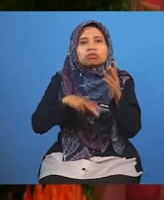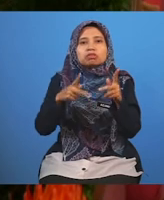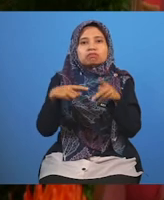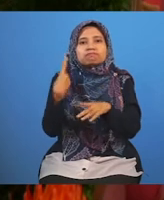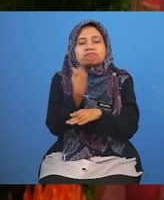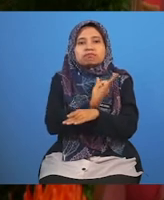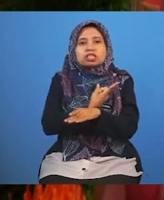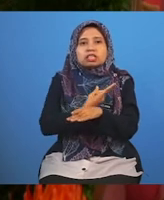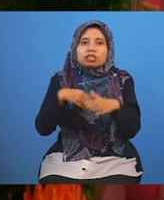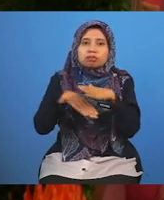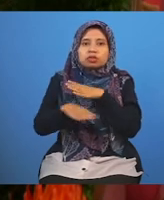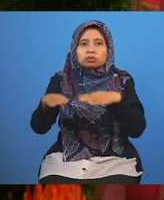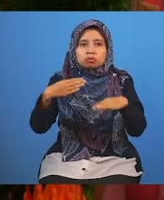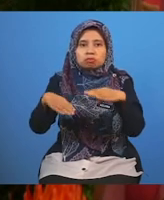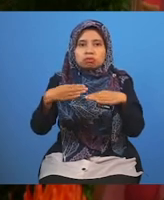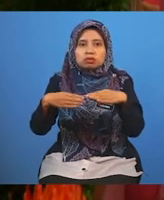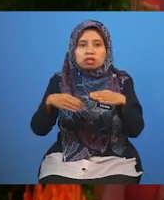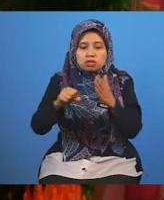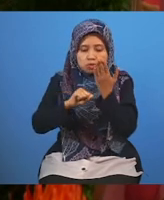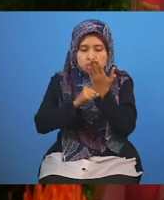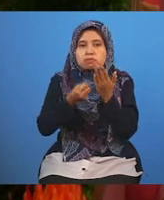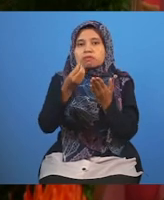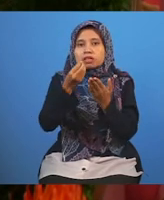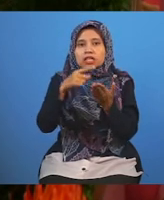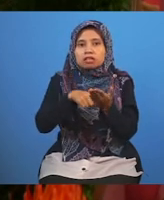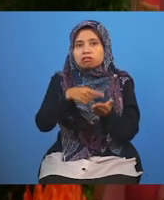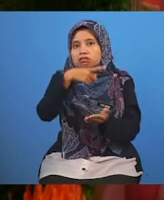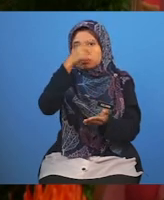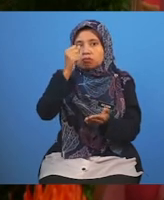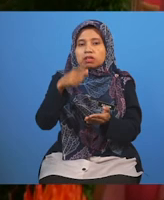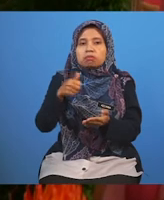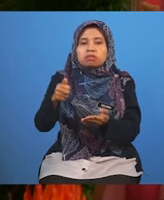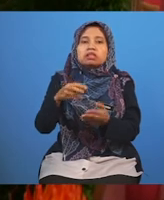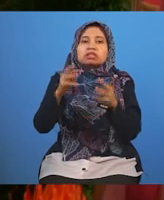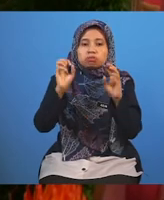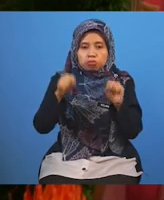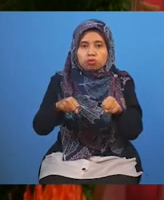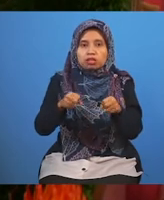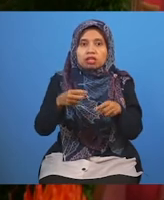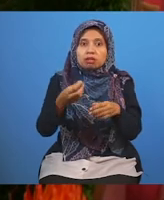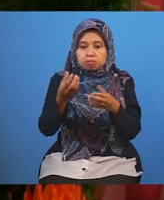kita menceburi bidang sumber makanan hidup ini kerana ia